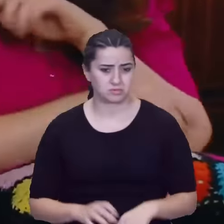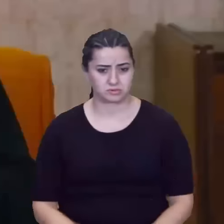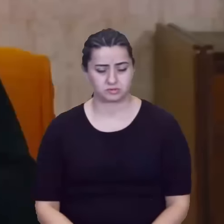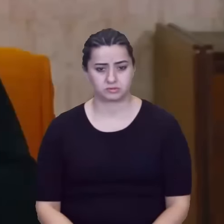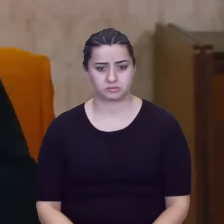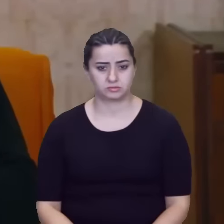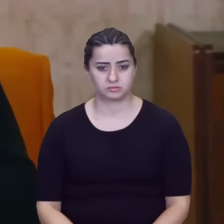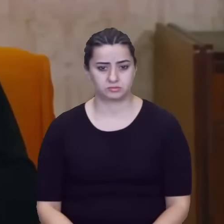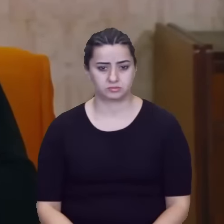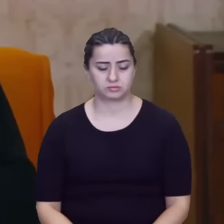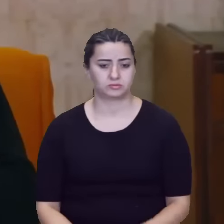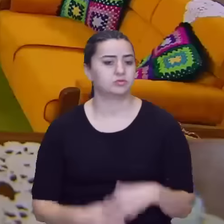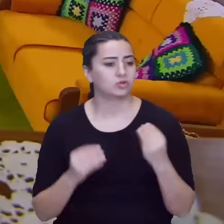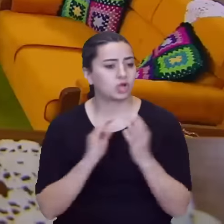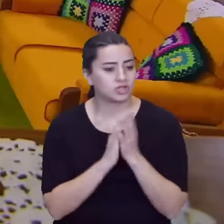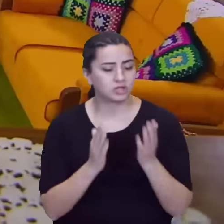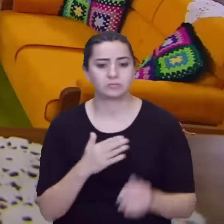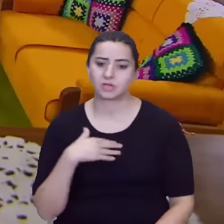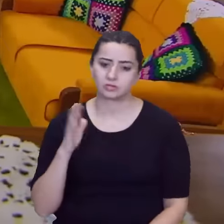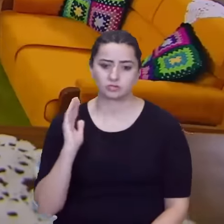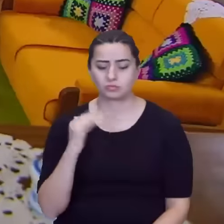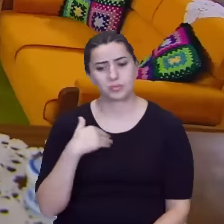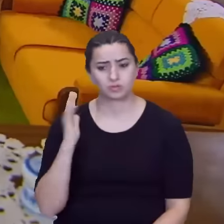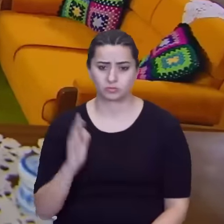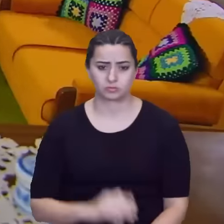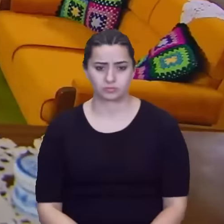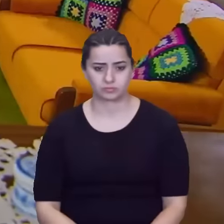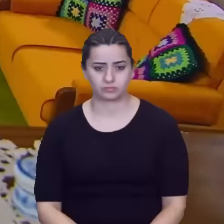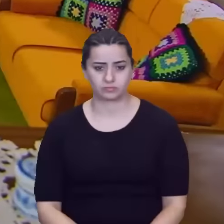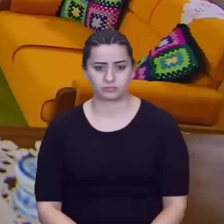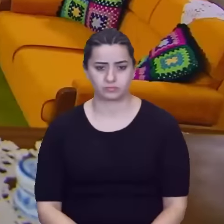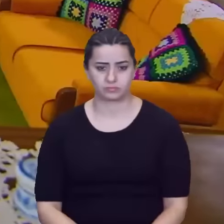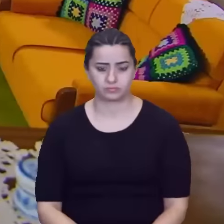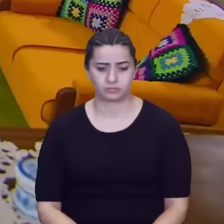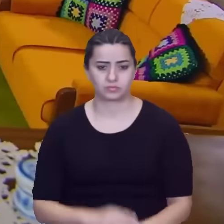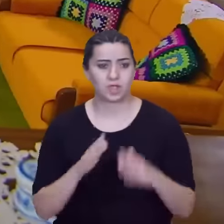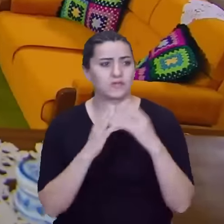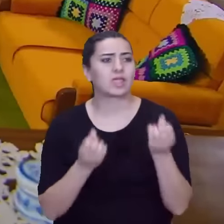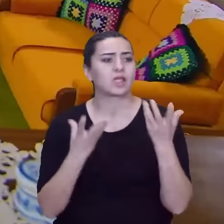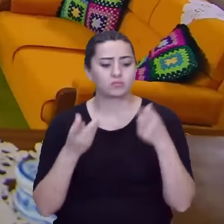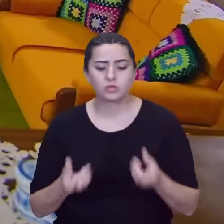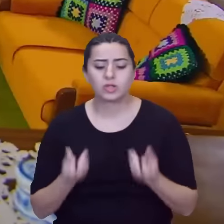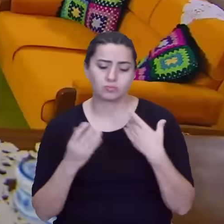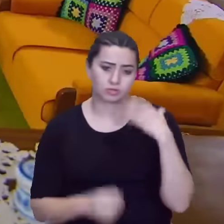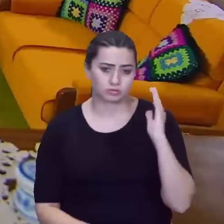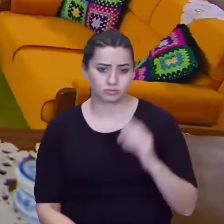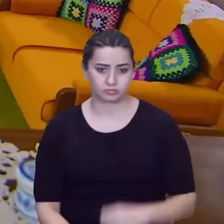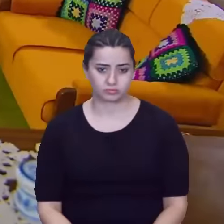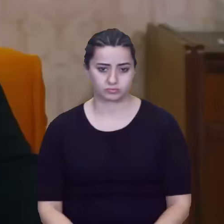ya. Çok yaşa. Ben gidiyorum. Yok ben gidiyorum. Çok yaşa. Ay evime sığmıyorum, buraya sığmıyorum. Ben